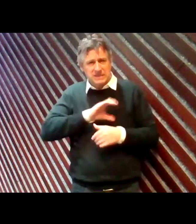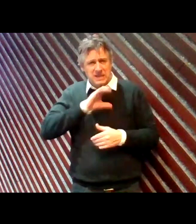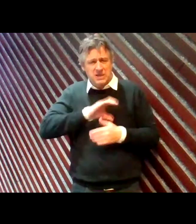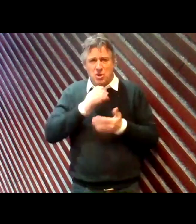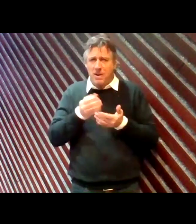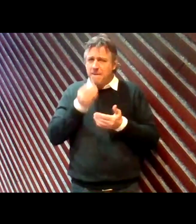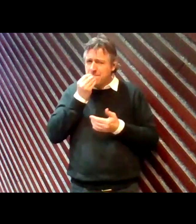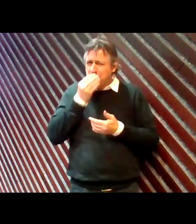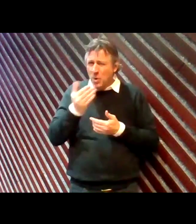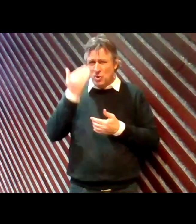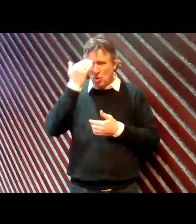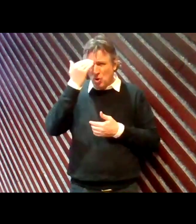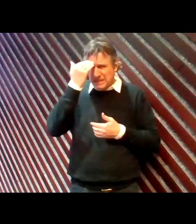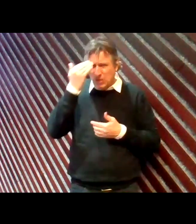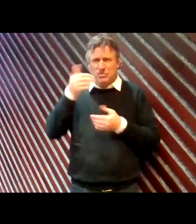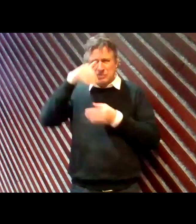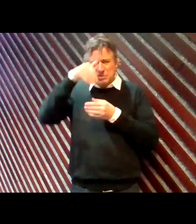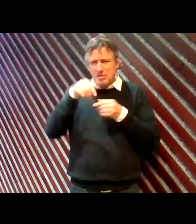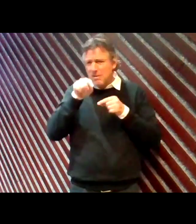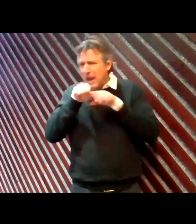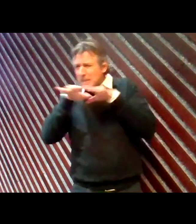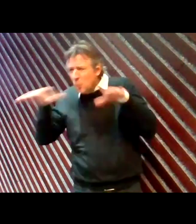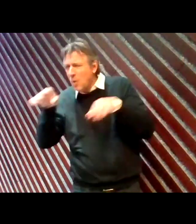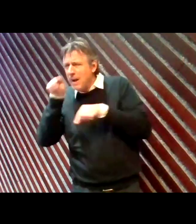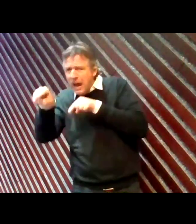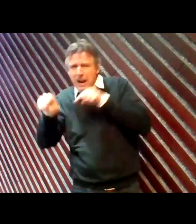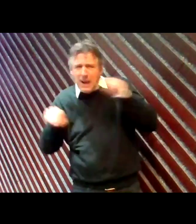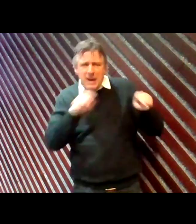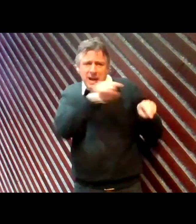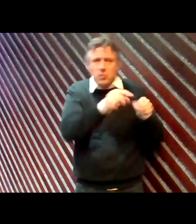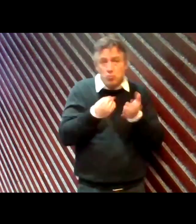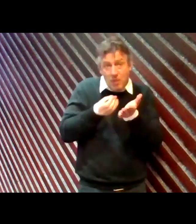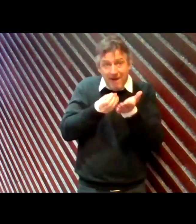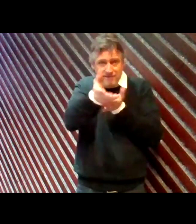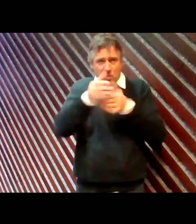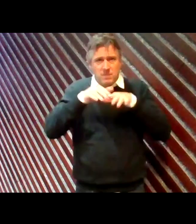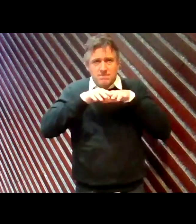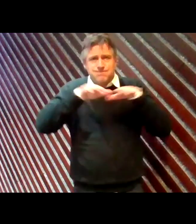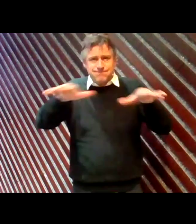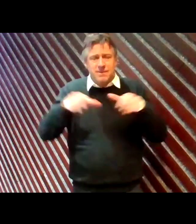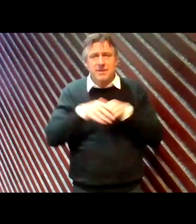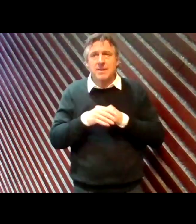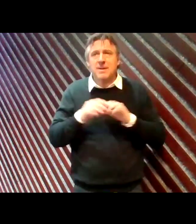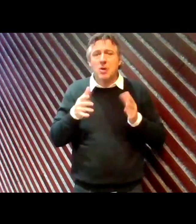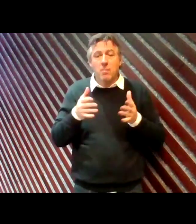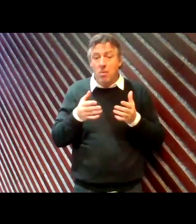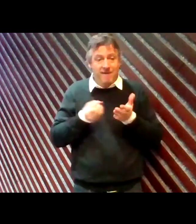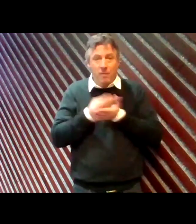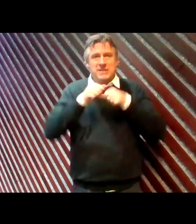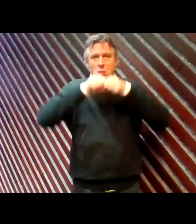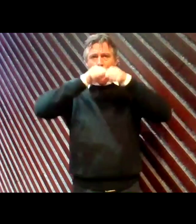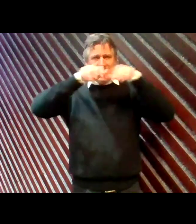sur la bonne connaissance des dispositifs mais ça aussi c'est un des axes comment en fait on fait descendre en fait l'information